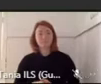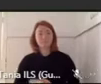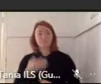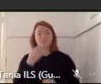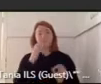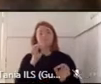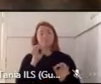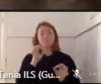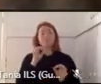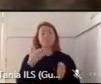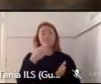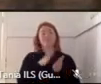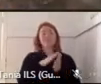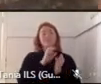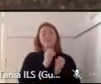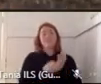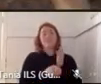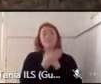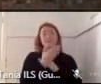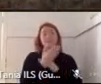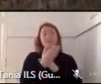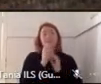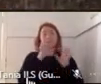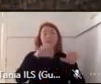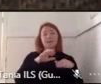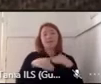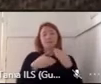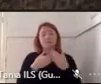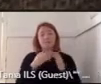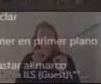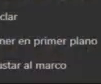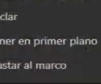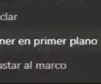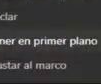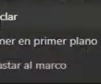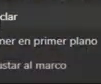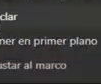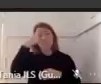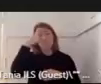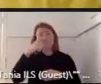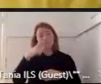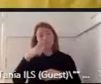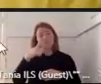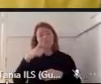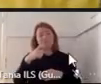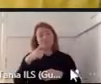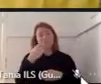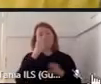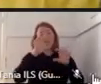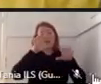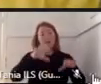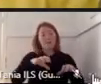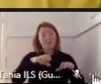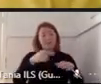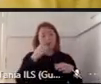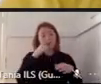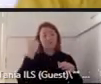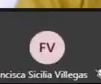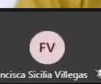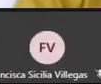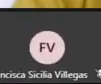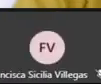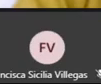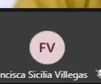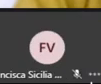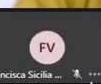2020. Això era just a l'inici del confinament. No creieu que des de l'abril del 2020 a març 2021 poden haver variat aquestes